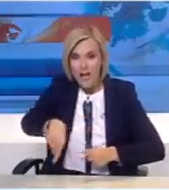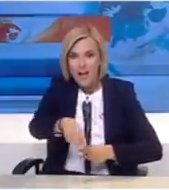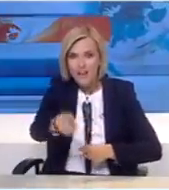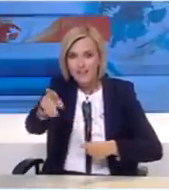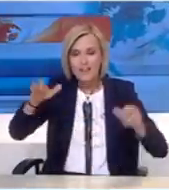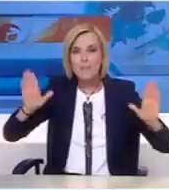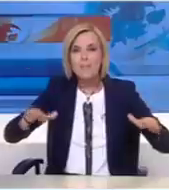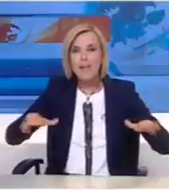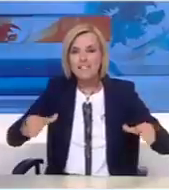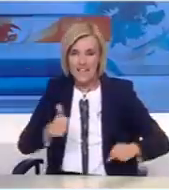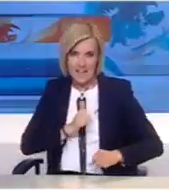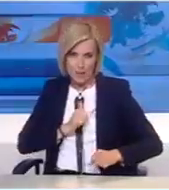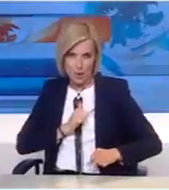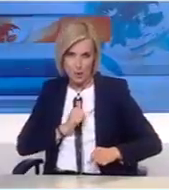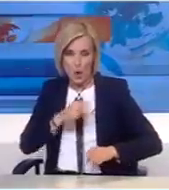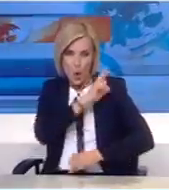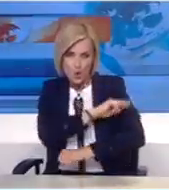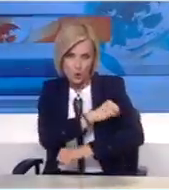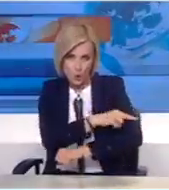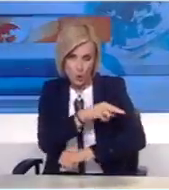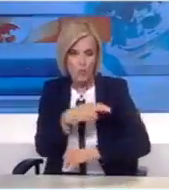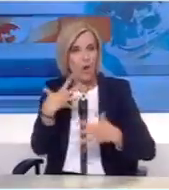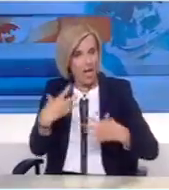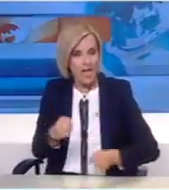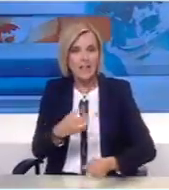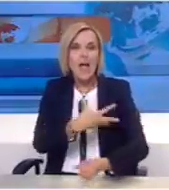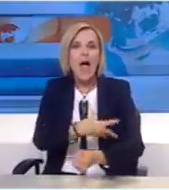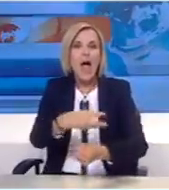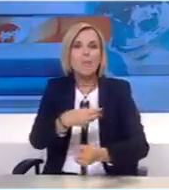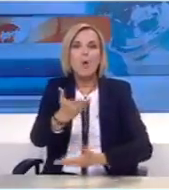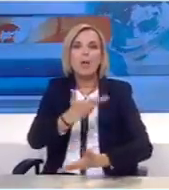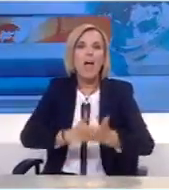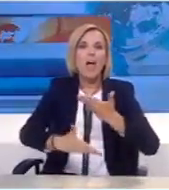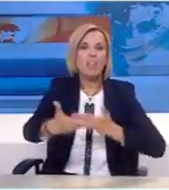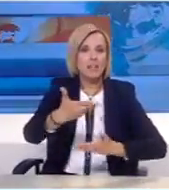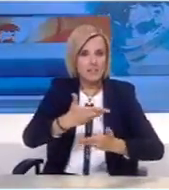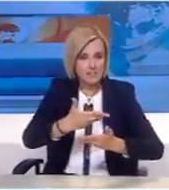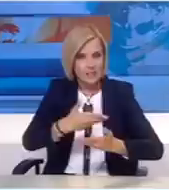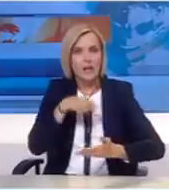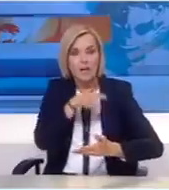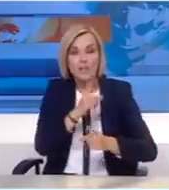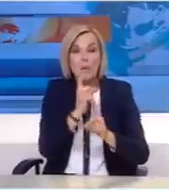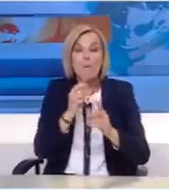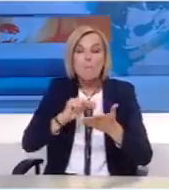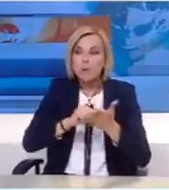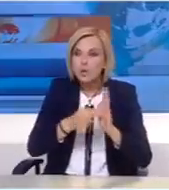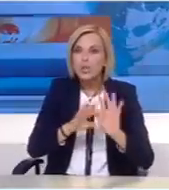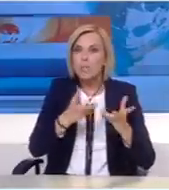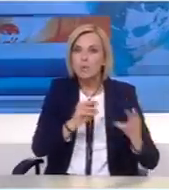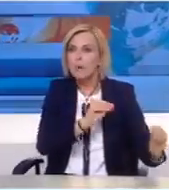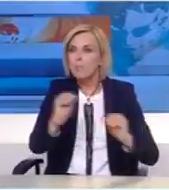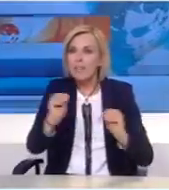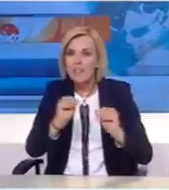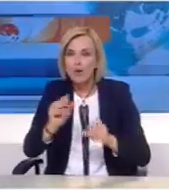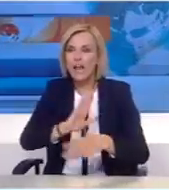από και προς την κλινική και μέχρι στιγμής δεν έχει προκύψει στενή επαφή με επαγγελματία οδηγό ταξί ή άλλου μέσου. Επιπρόσθετα, τέθηκαν